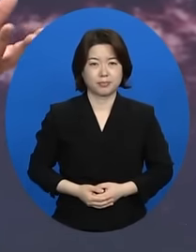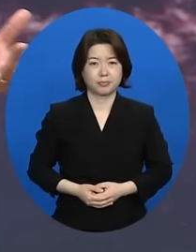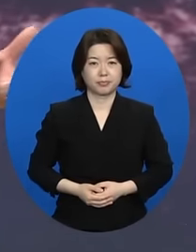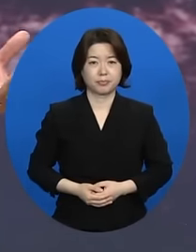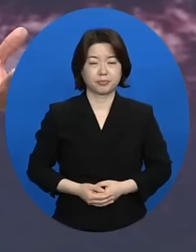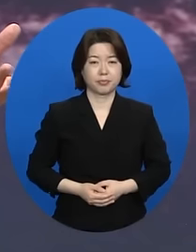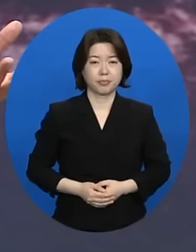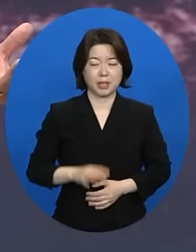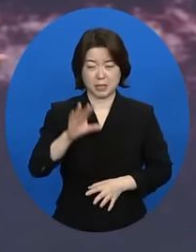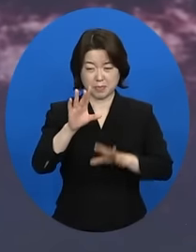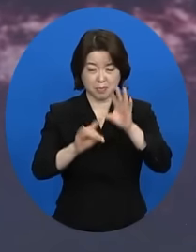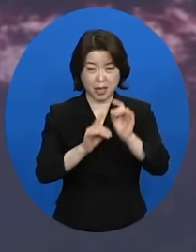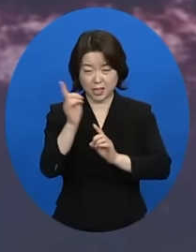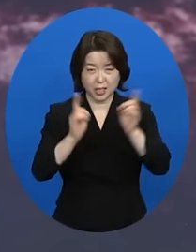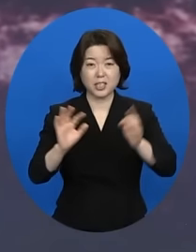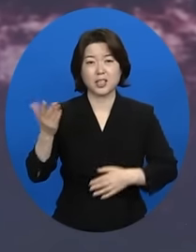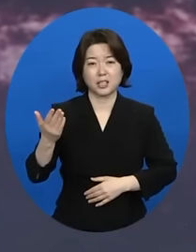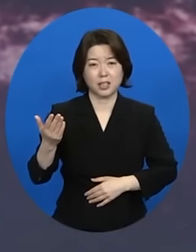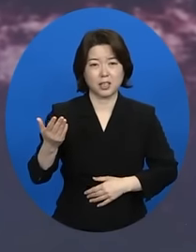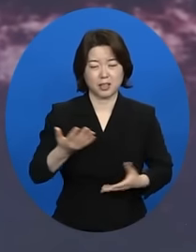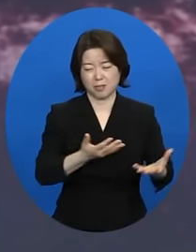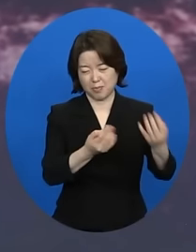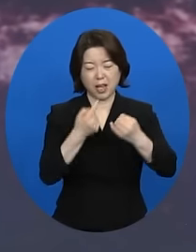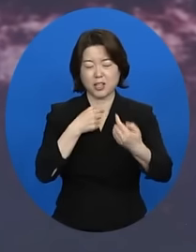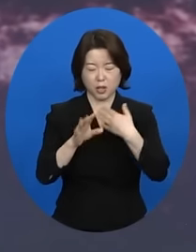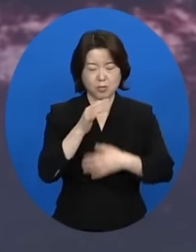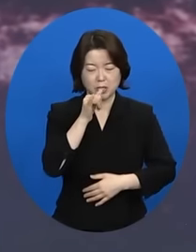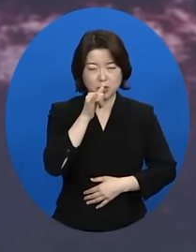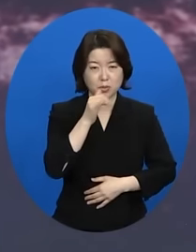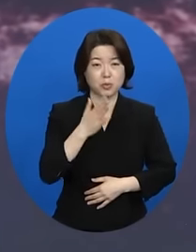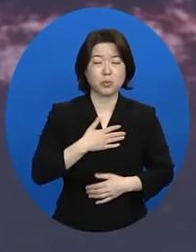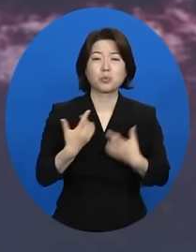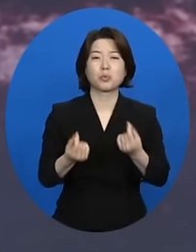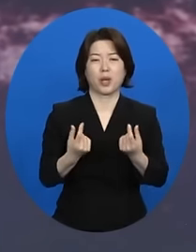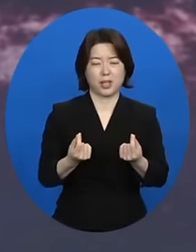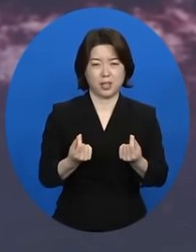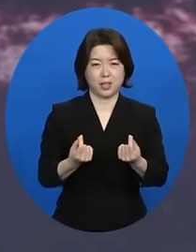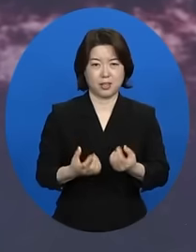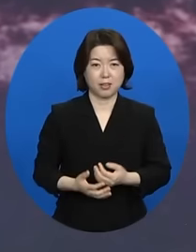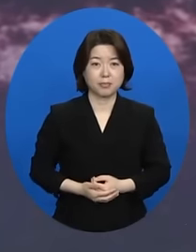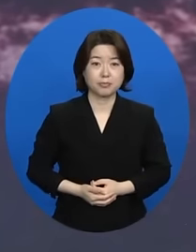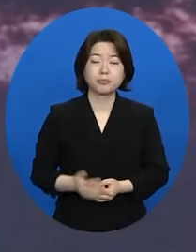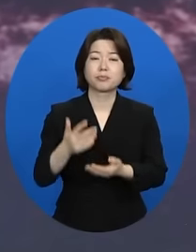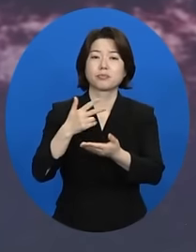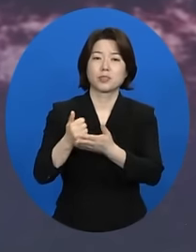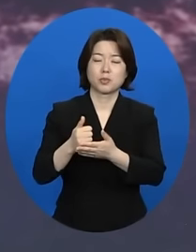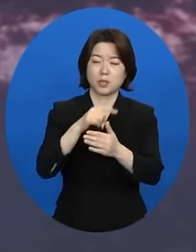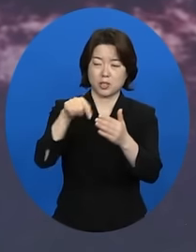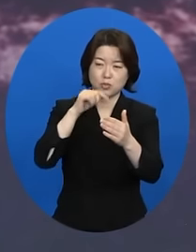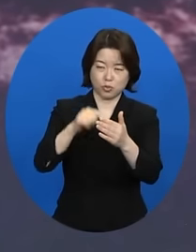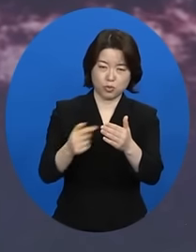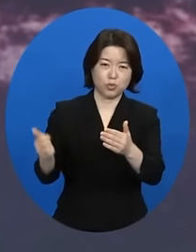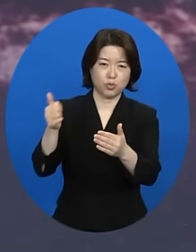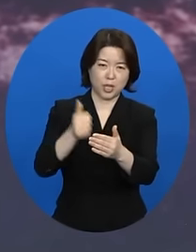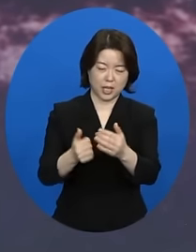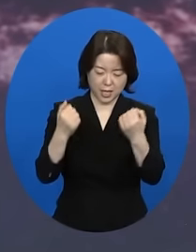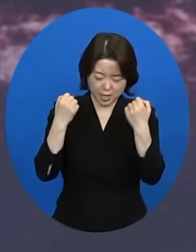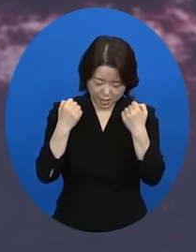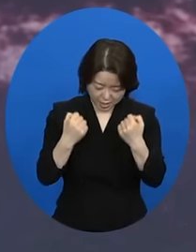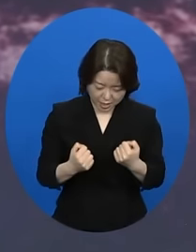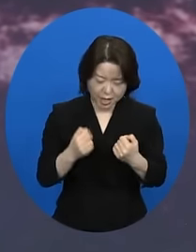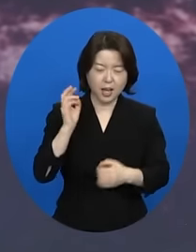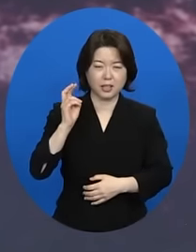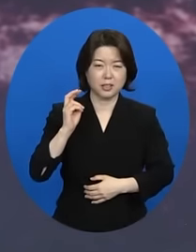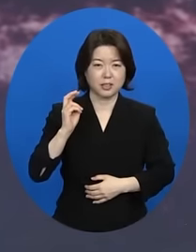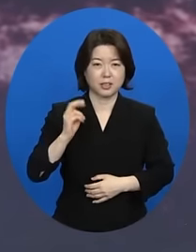마른 가지가 되어버린 여러분 많은 경험 저도 마찬가지. 주님 주 안에 항상 머물러